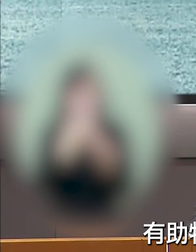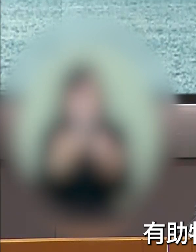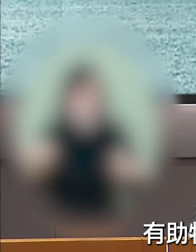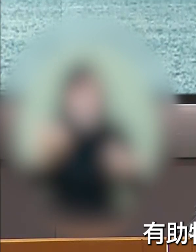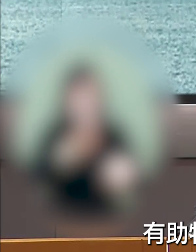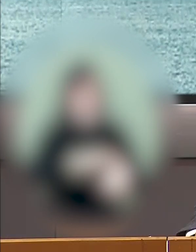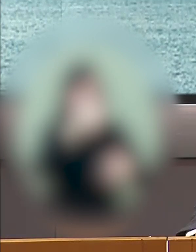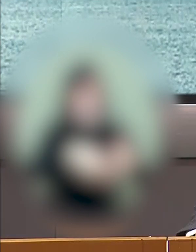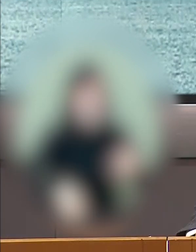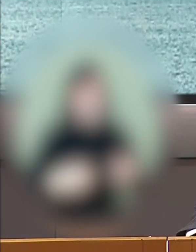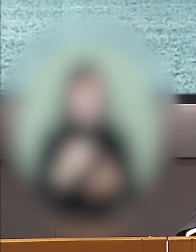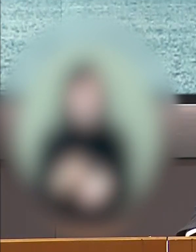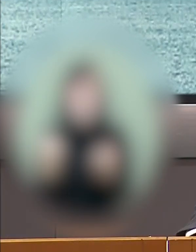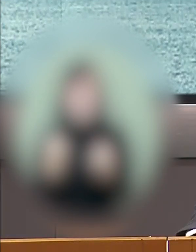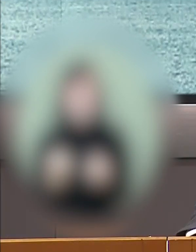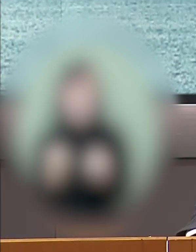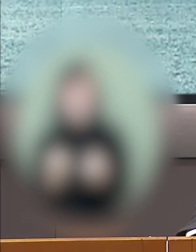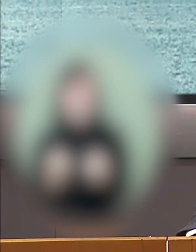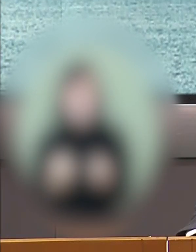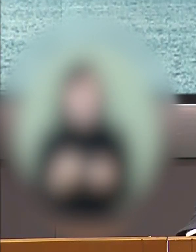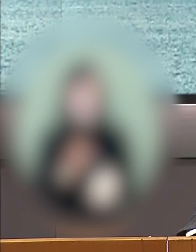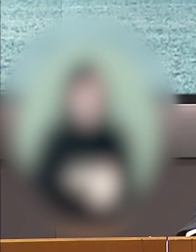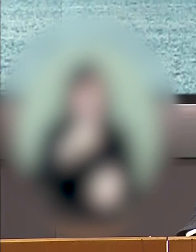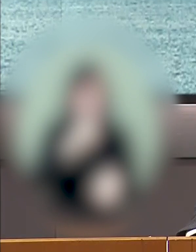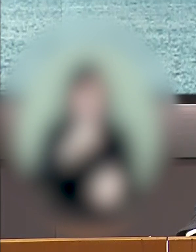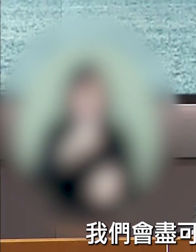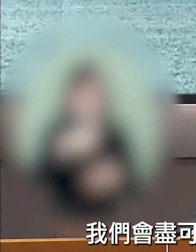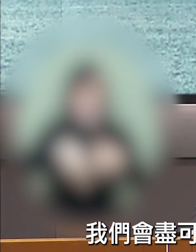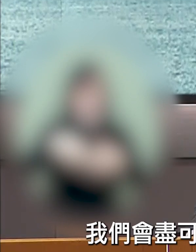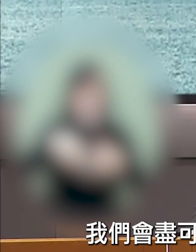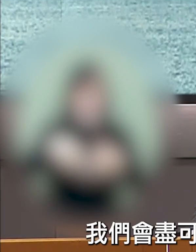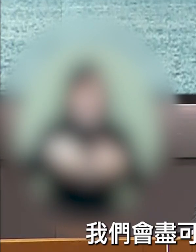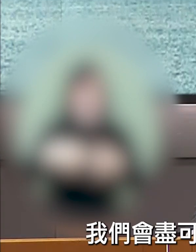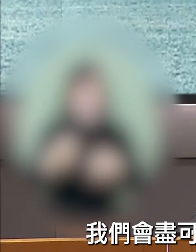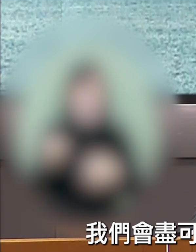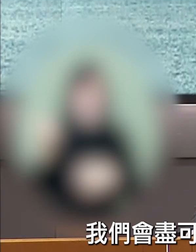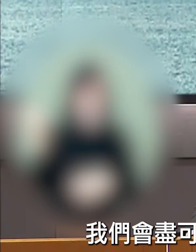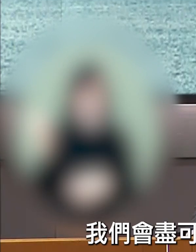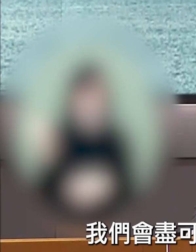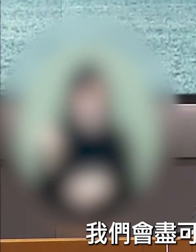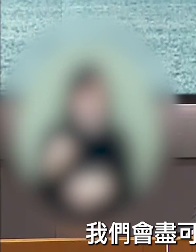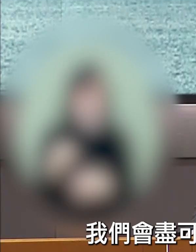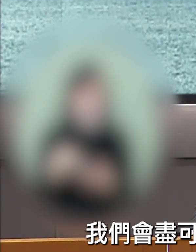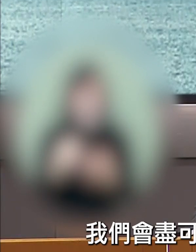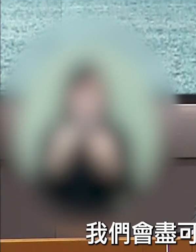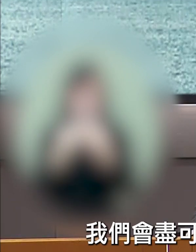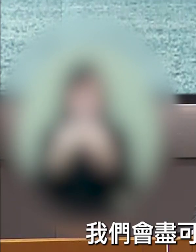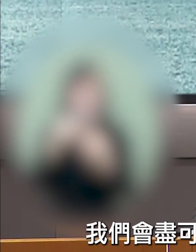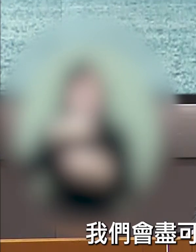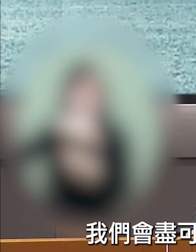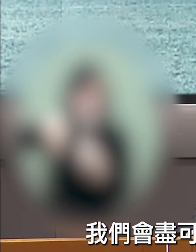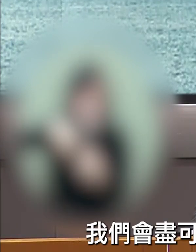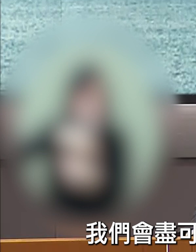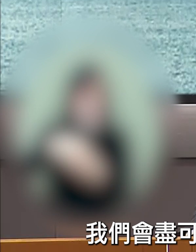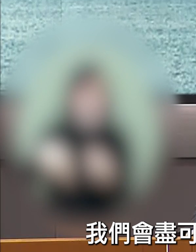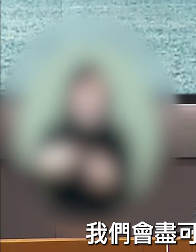案。一般而言，陽性檢測的人士，我們會盡可能因為他的家居的情況或